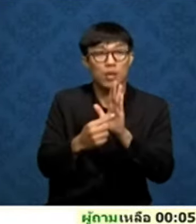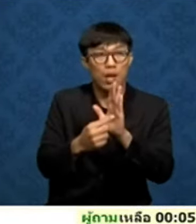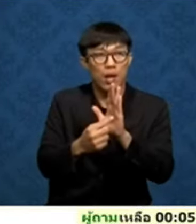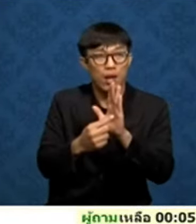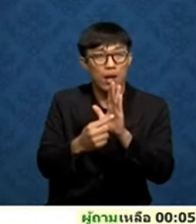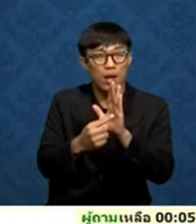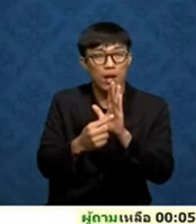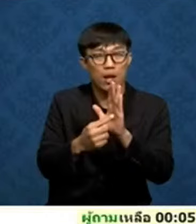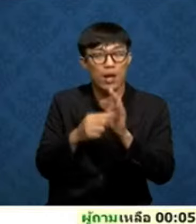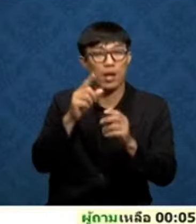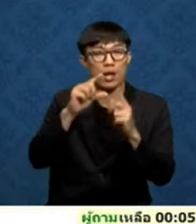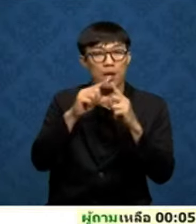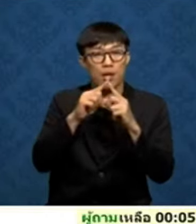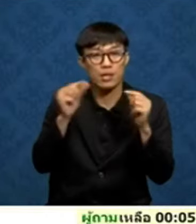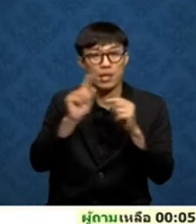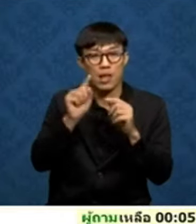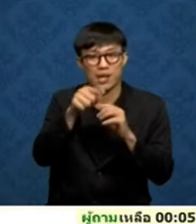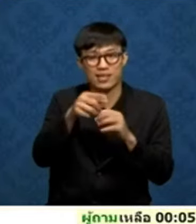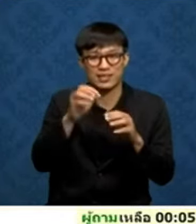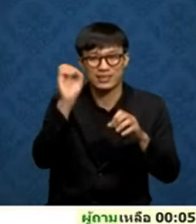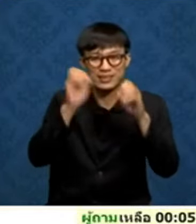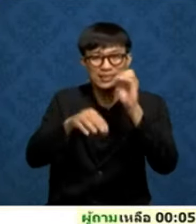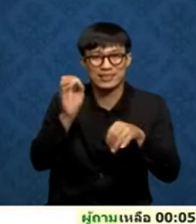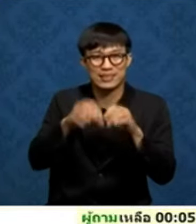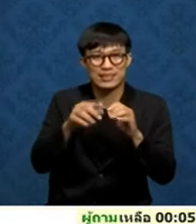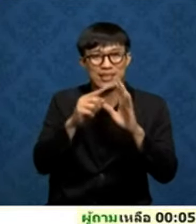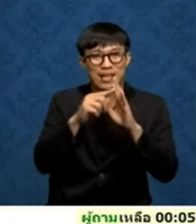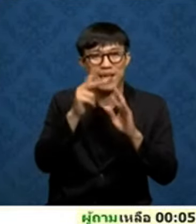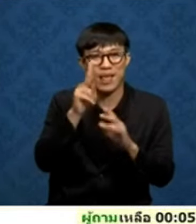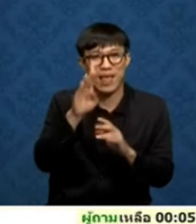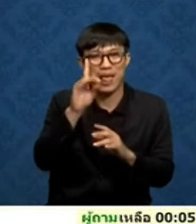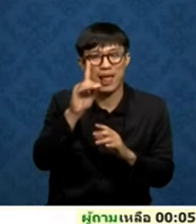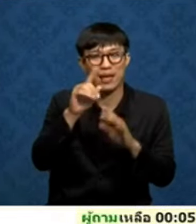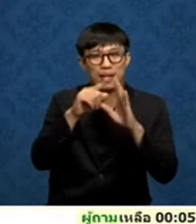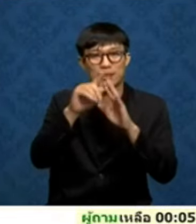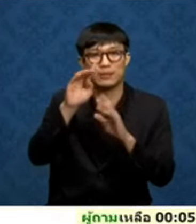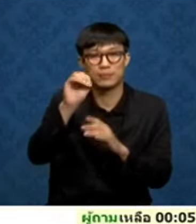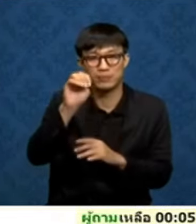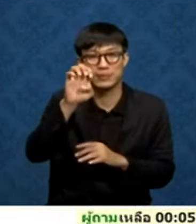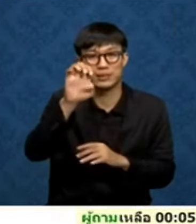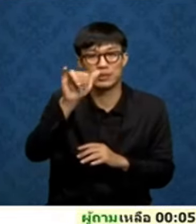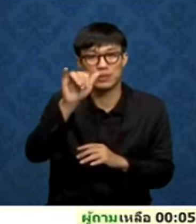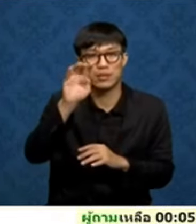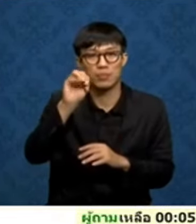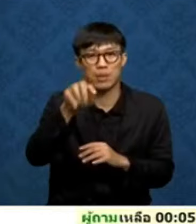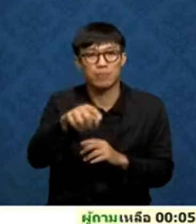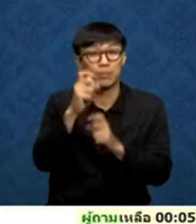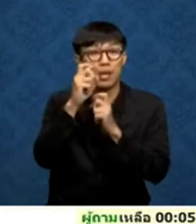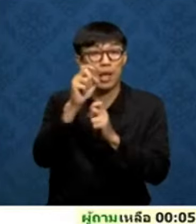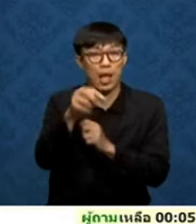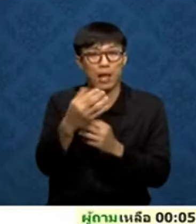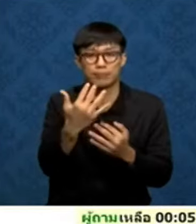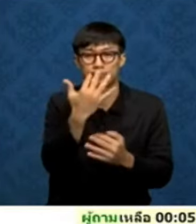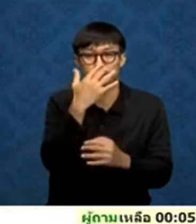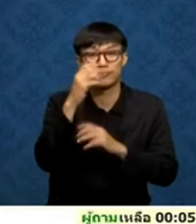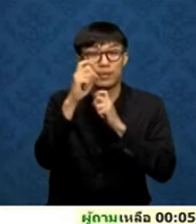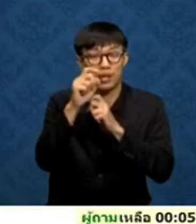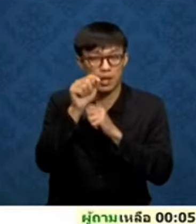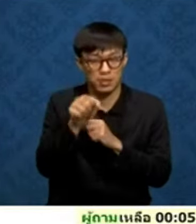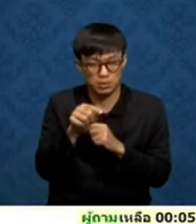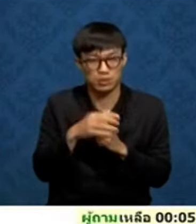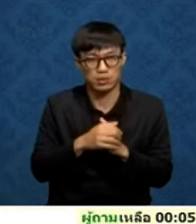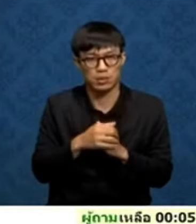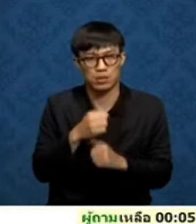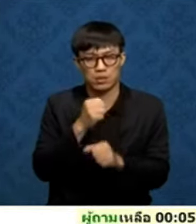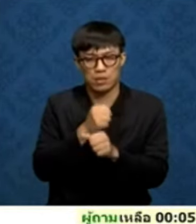รณีที่เป็นเรื่องแคดเมียมเนี่ยนะครับจริงๆแล้วเรื่องนี้เมื่อพบข้อเท็จจริงแล้วเราก็มีการดำเนินการนะ